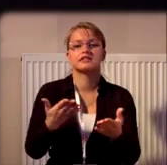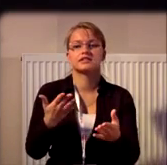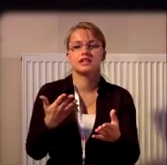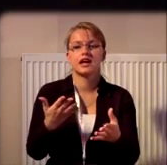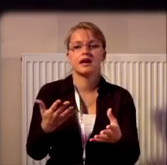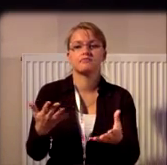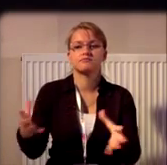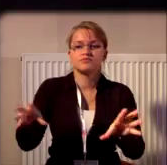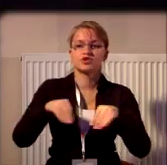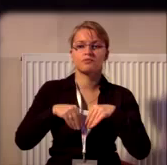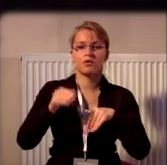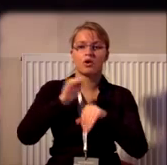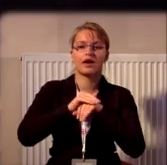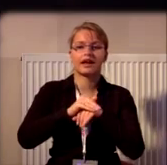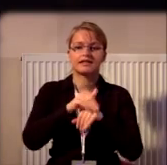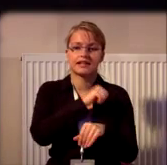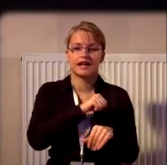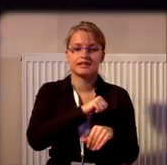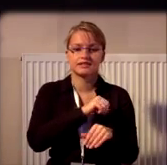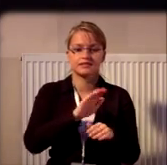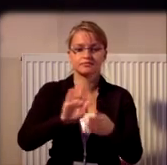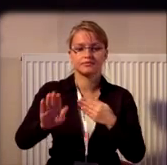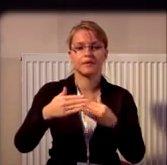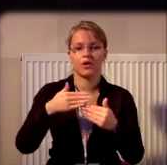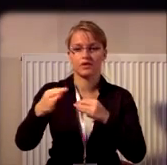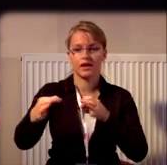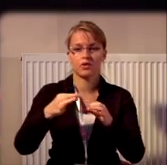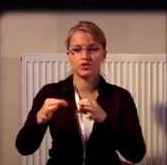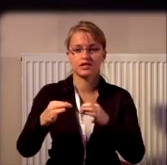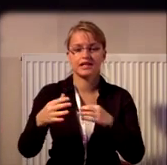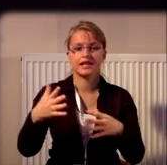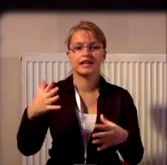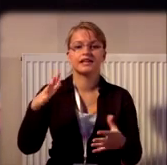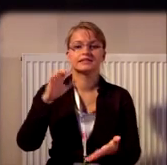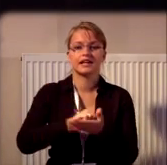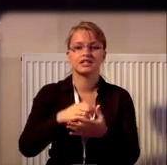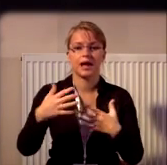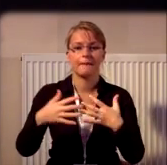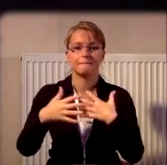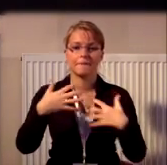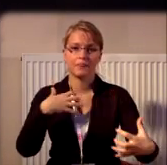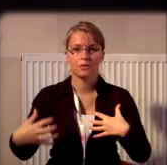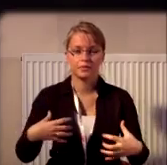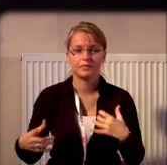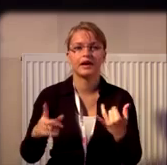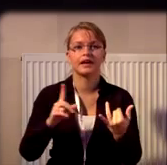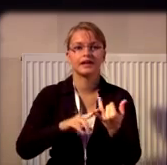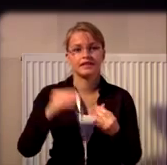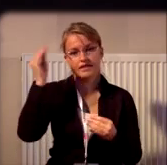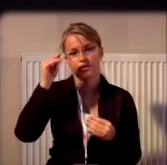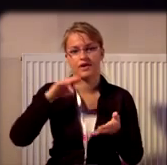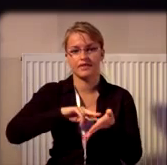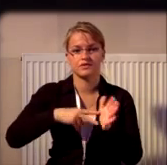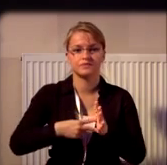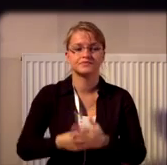dopuszczą swojego kolegę z klasy. Zajęcia z pantomimy, a także naukę wybranych tańców, ponieważ młodzież ma tutaj